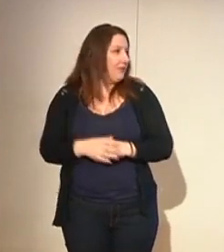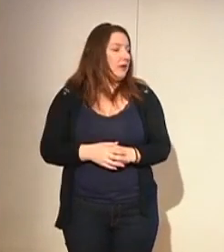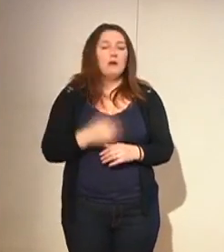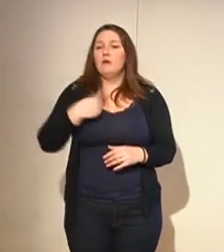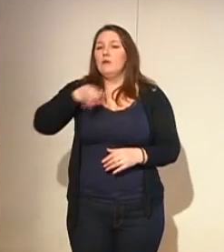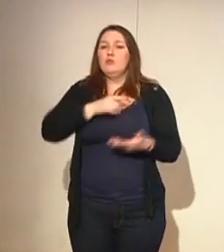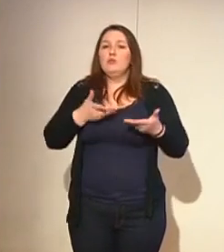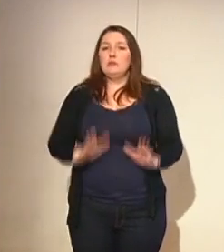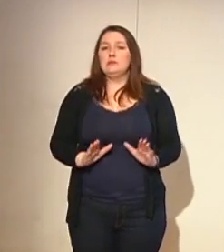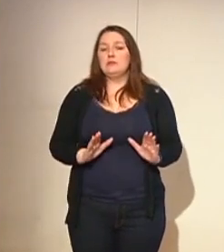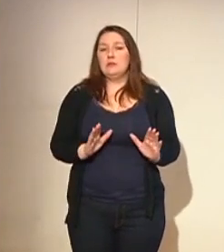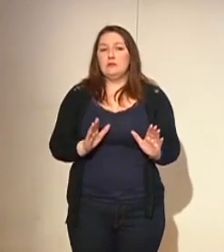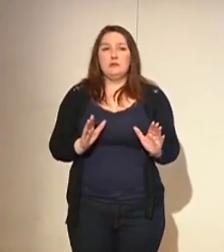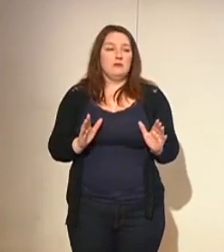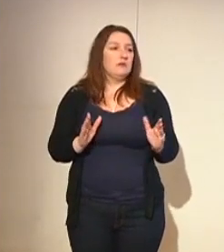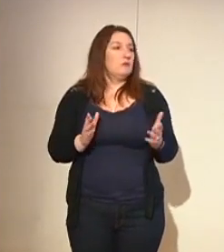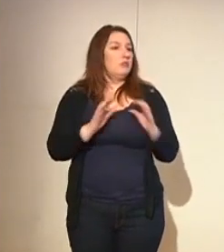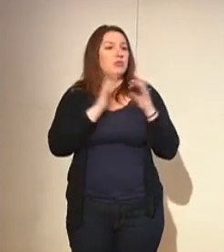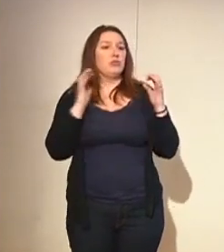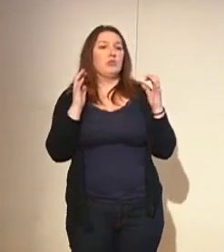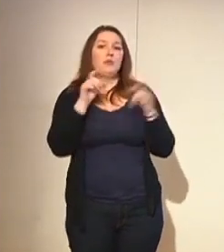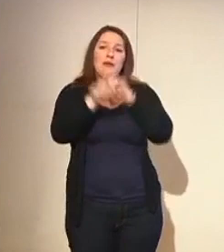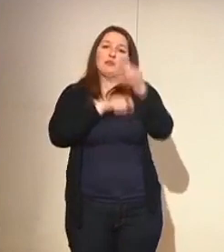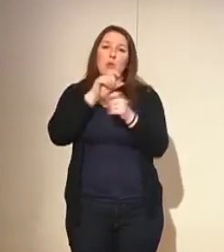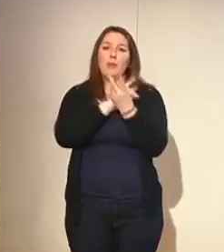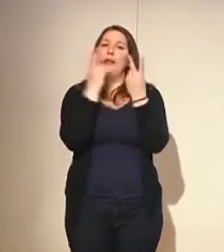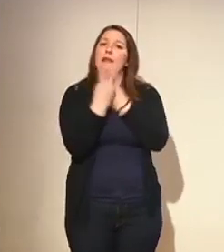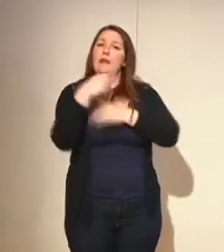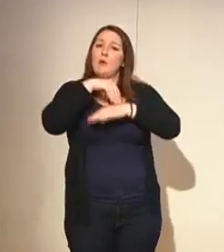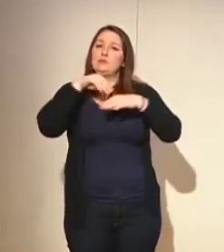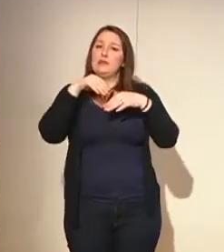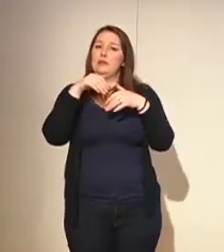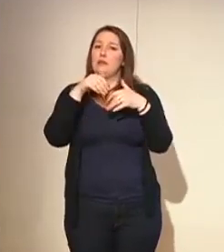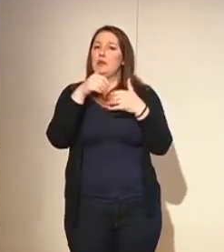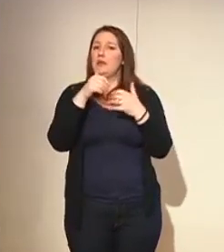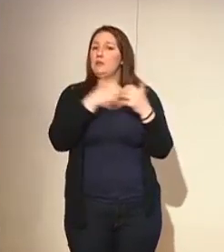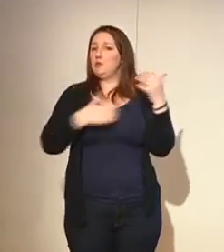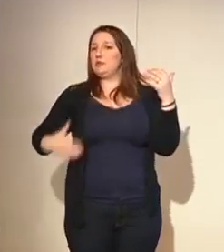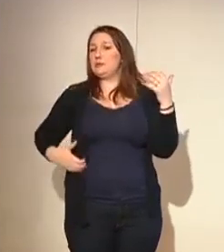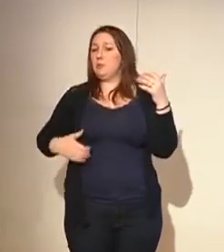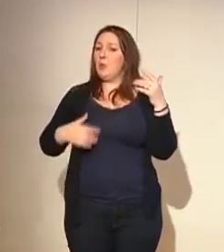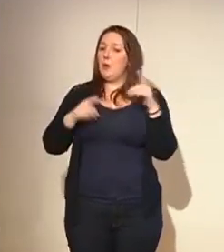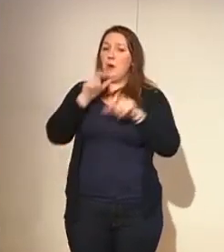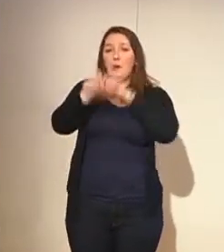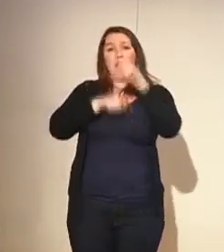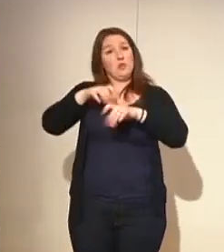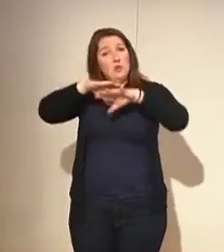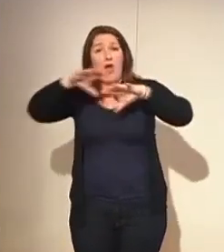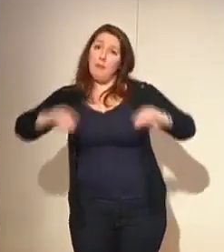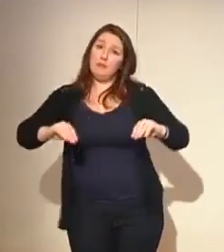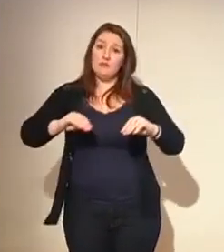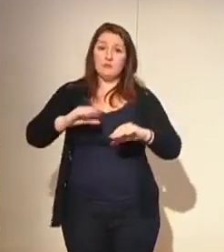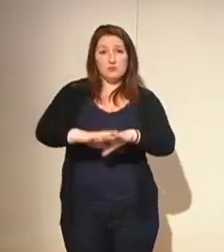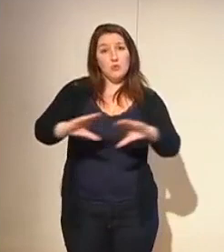avons fait le choix pour ces conseillers municipaux délégués de ne pas nommer euh des gens qui habitent le quartier afin